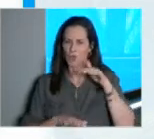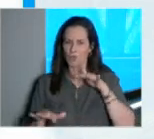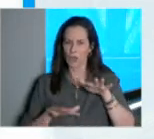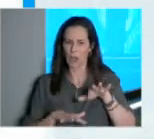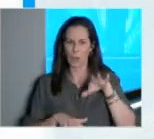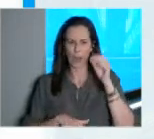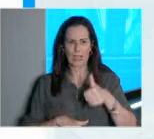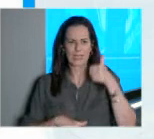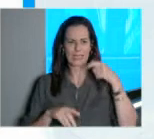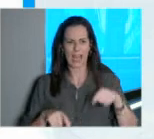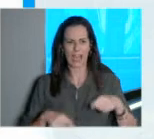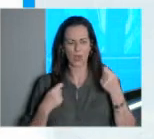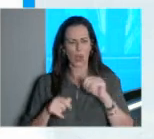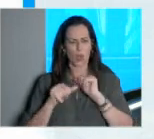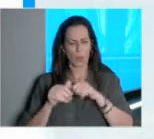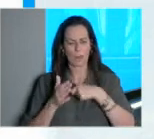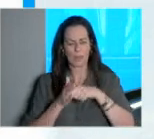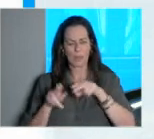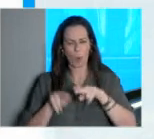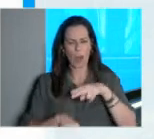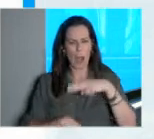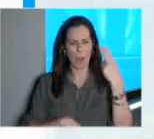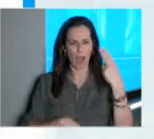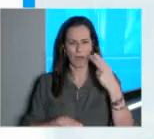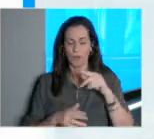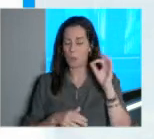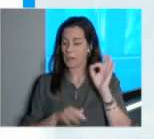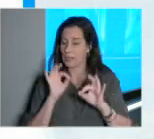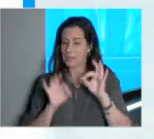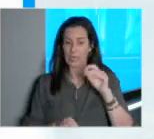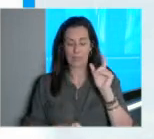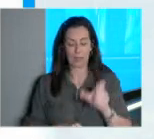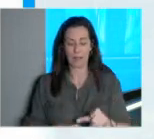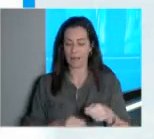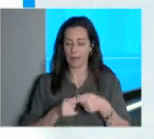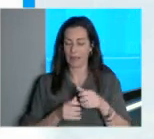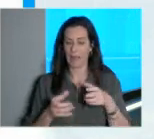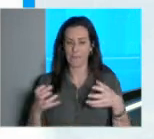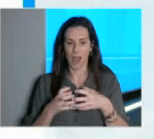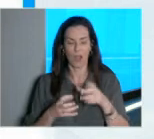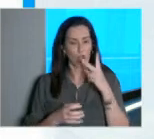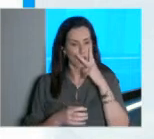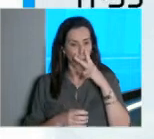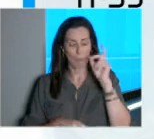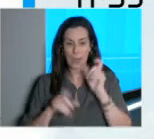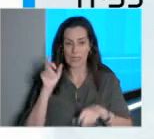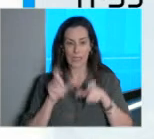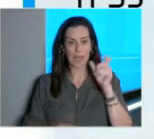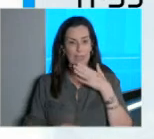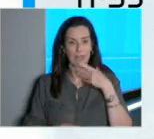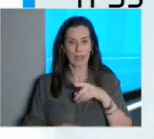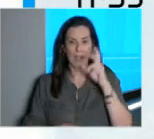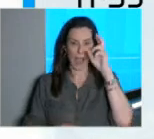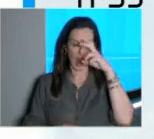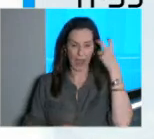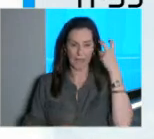שבוחר לשר חינוך תומך בטיפולי המראה, שרודף ומסית נגד ארגוני החברה האזרחית, שרואה באזרחי ישראל